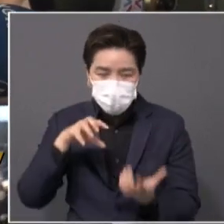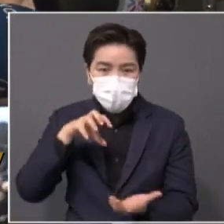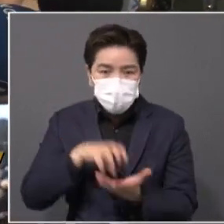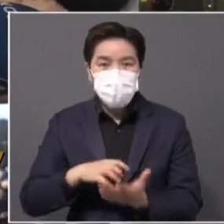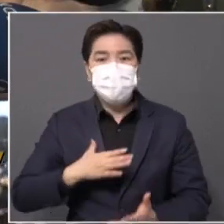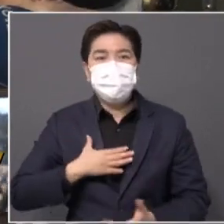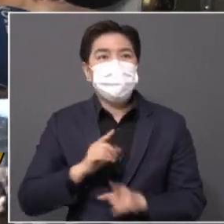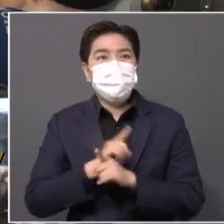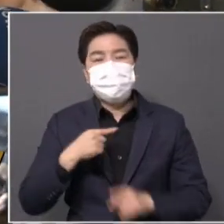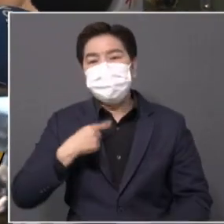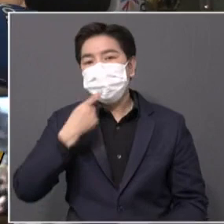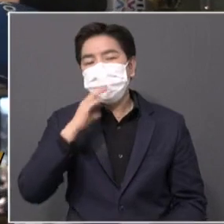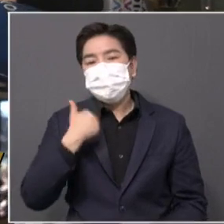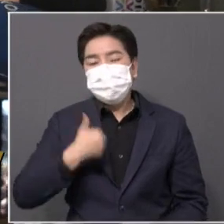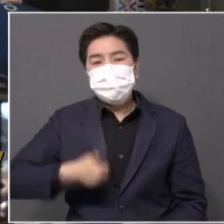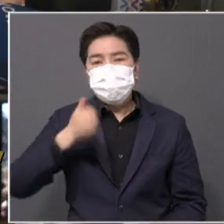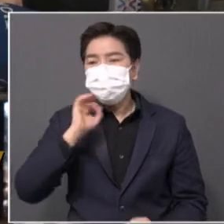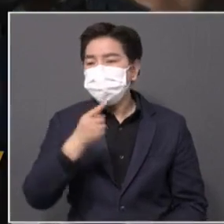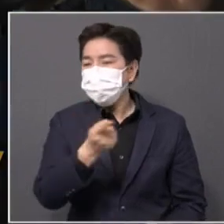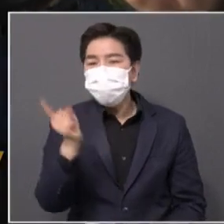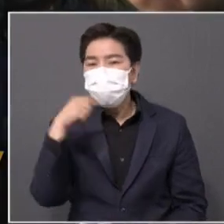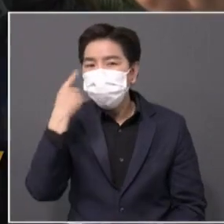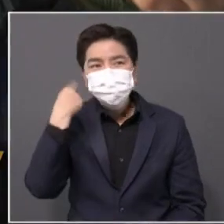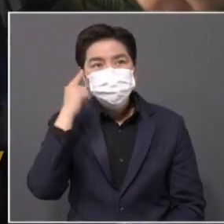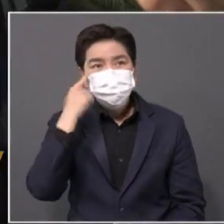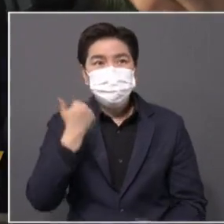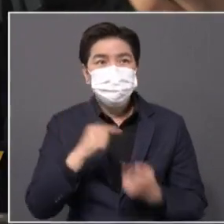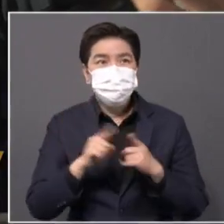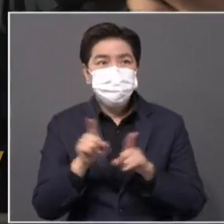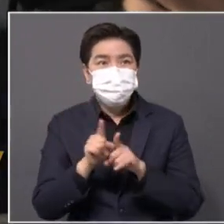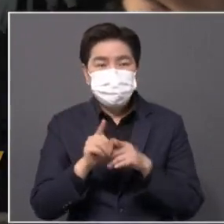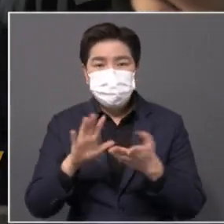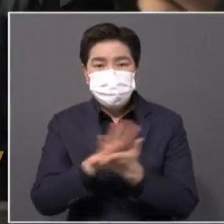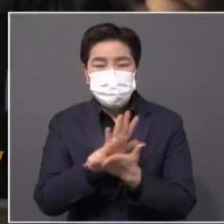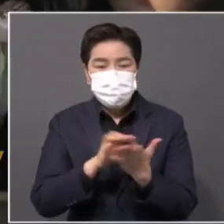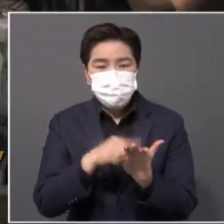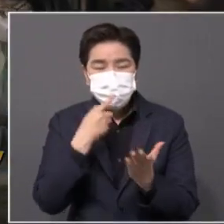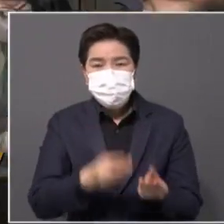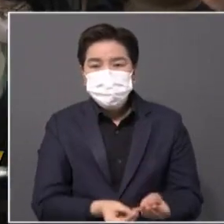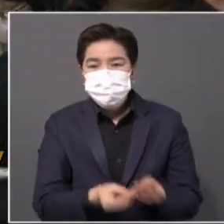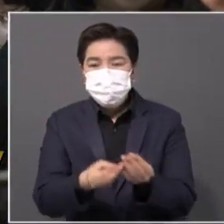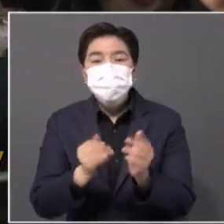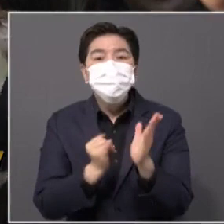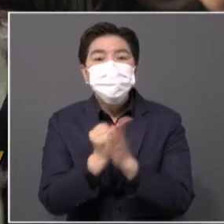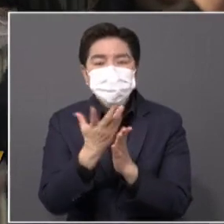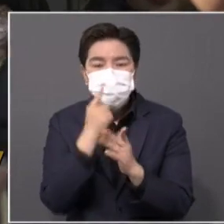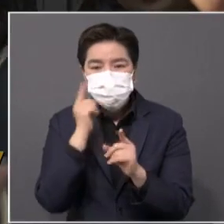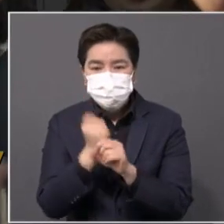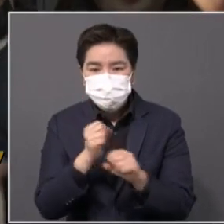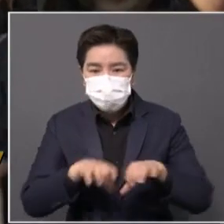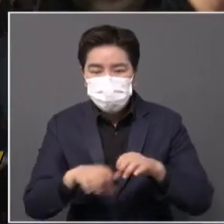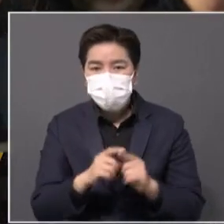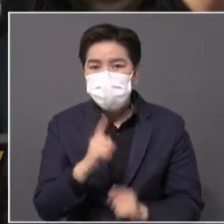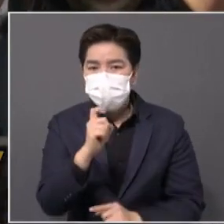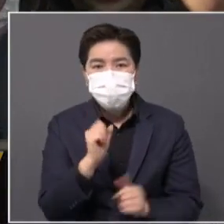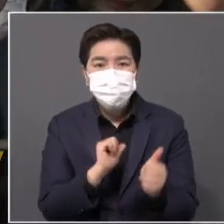แต่ไม่สามารถระบุได้ว่าจะเป็นอาจารย์คนใดสำหรับปัญหาด้านของเอกสารที่บางพักอาจจะยื่นไม่ถูกต้องและไม่สามารถดำเนิน